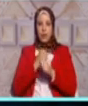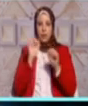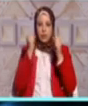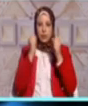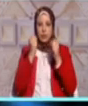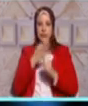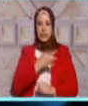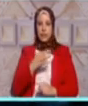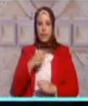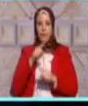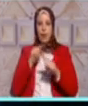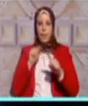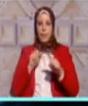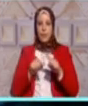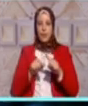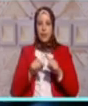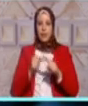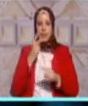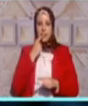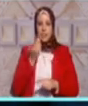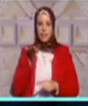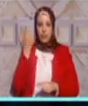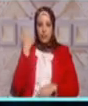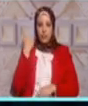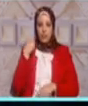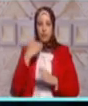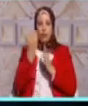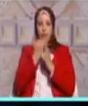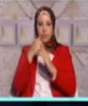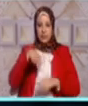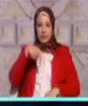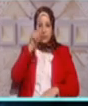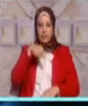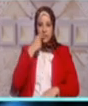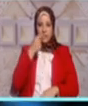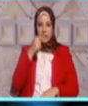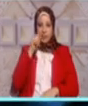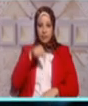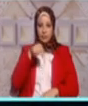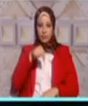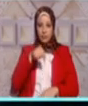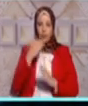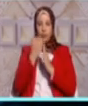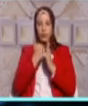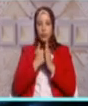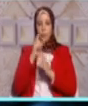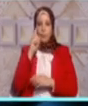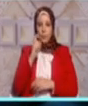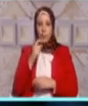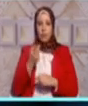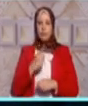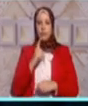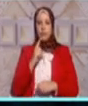بحوالي 30% عن السنة اللي فاتت. تم ترشيد استهلاك المية بحوالي 50%